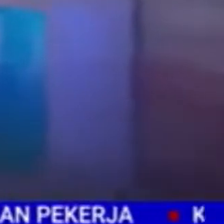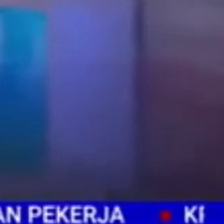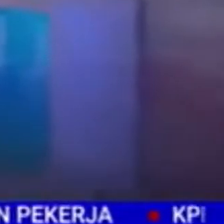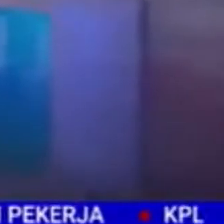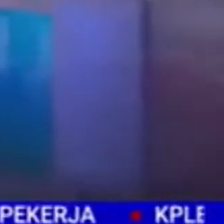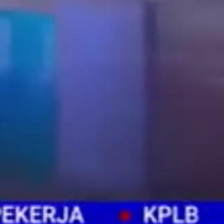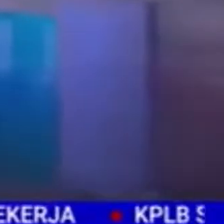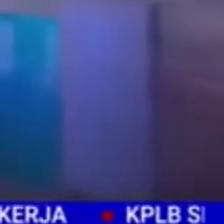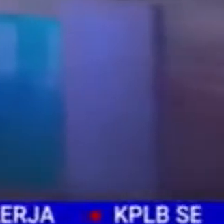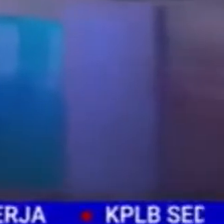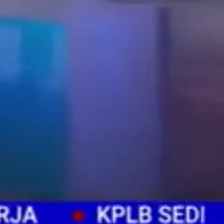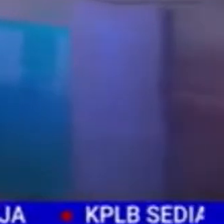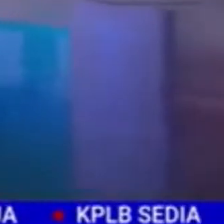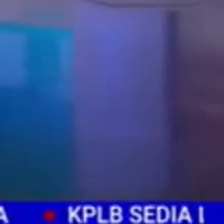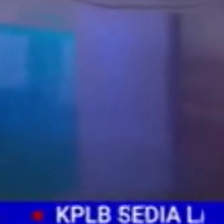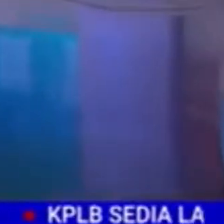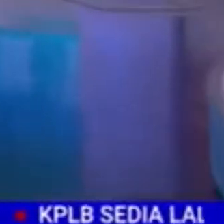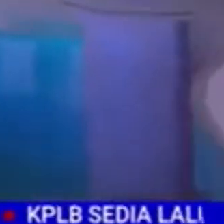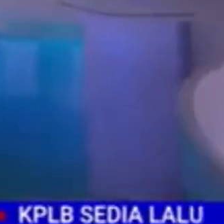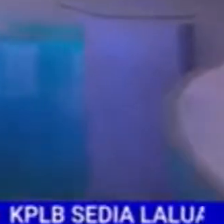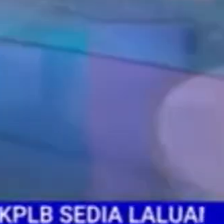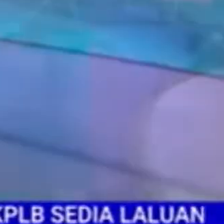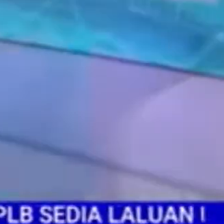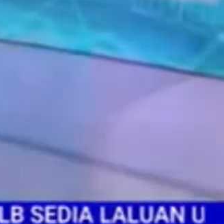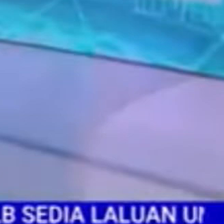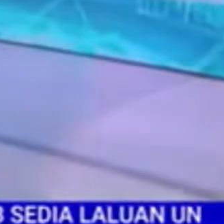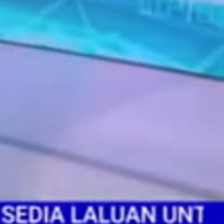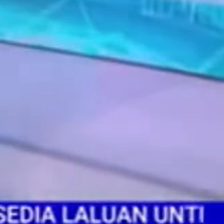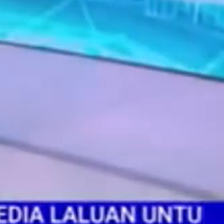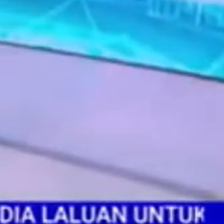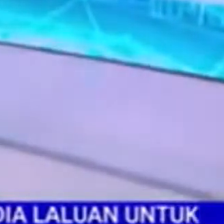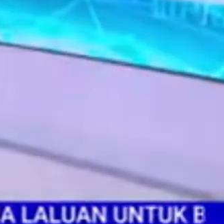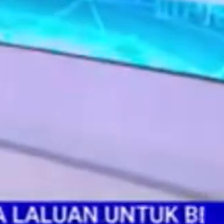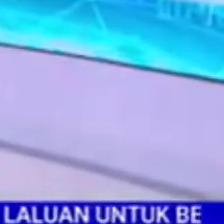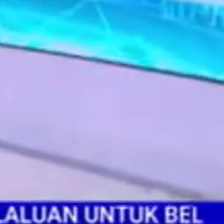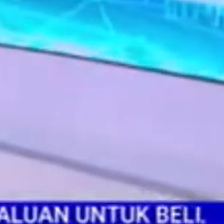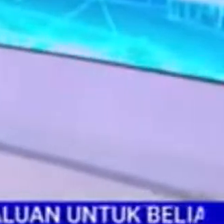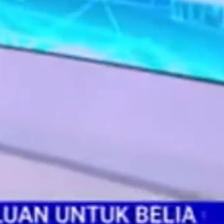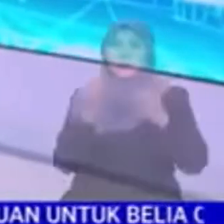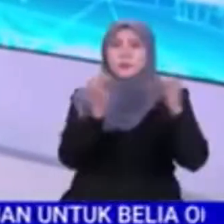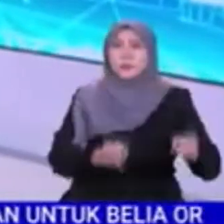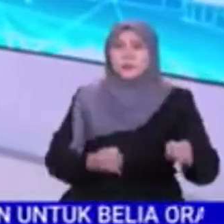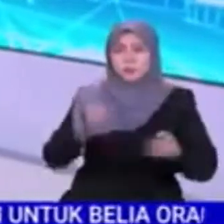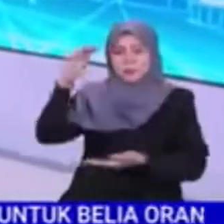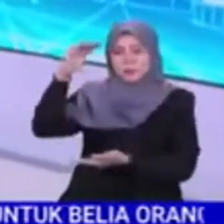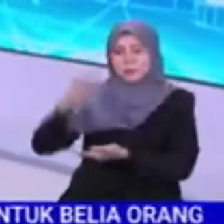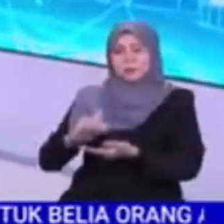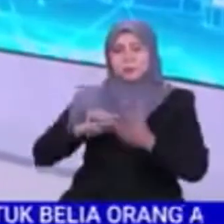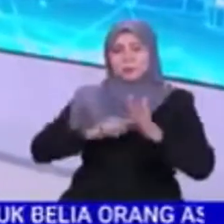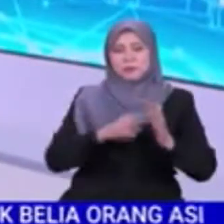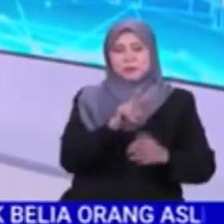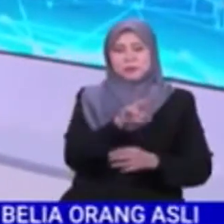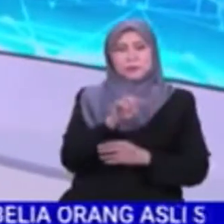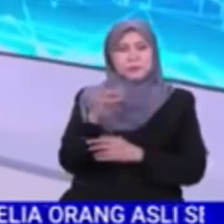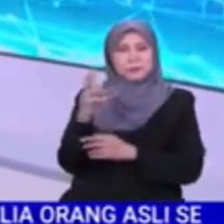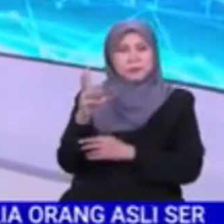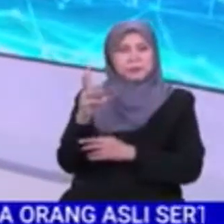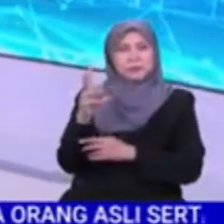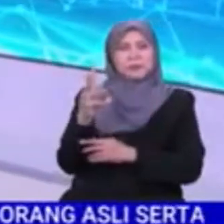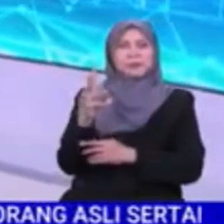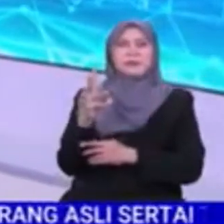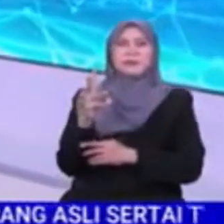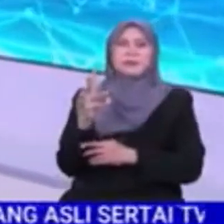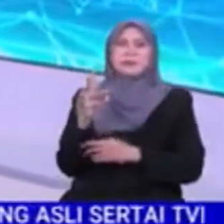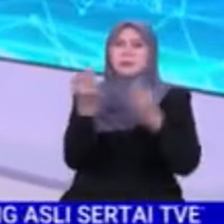baik kita ke perkembangan ekonomi franchise movies pagi individu semakin menurun sejak 2016 dan ini termasuk